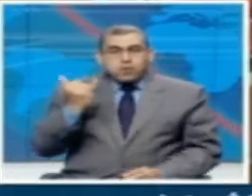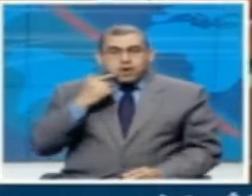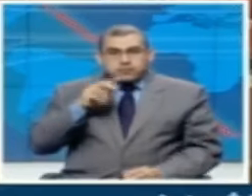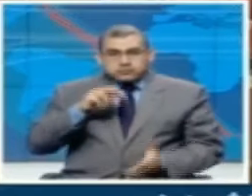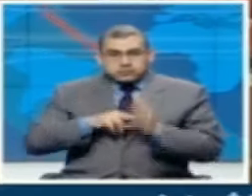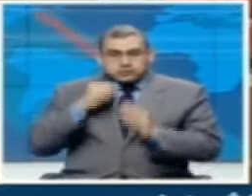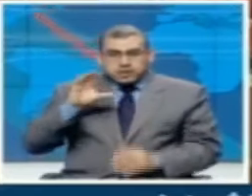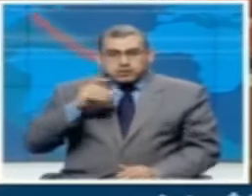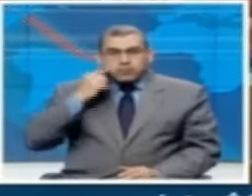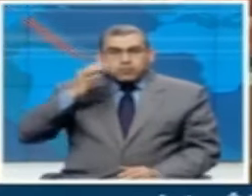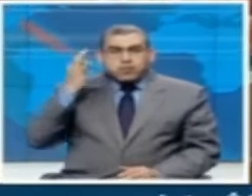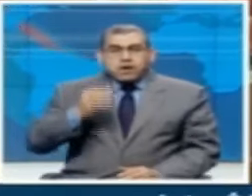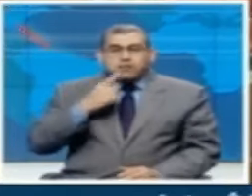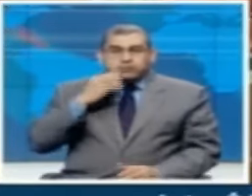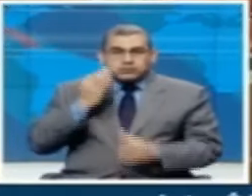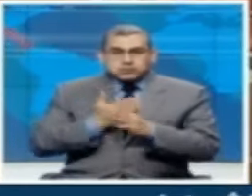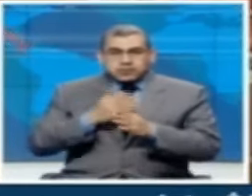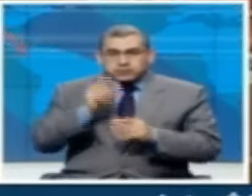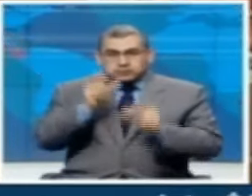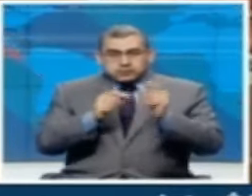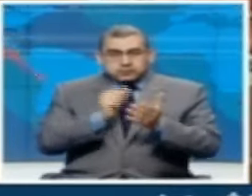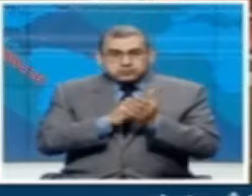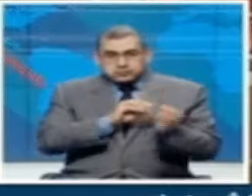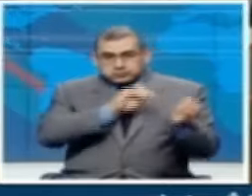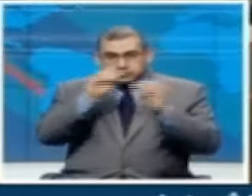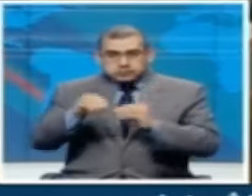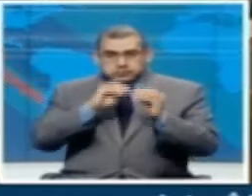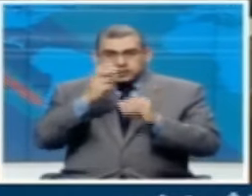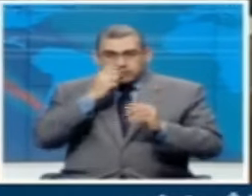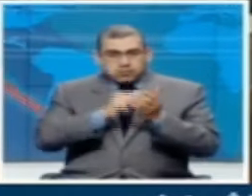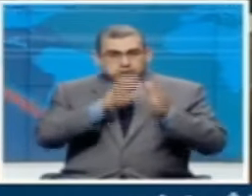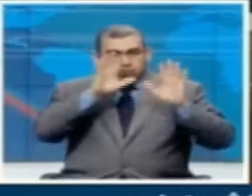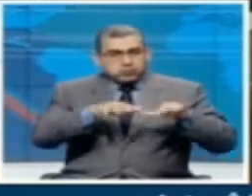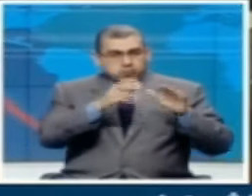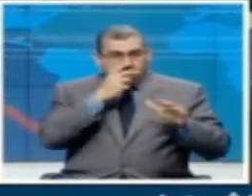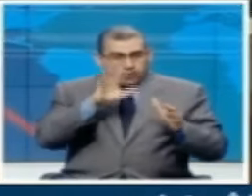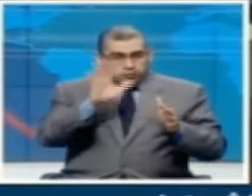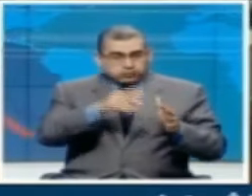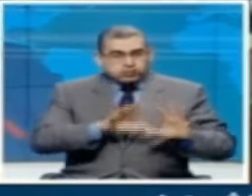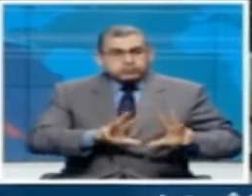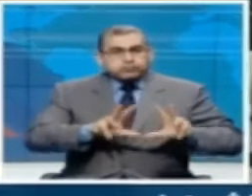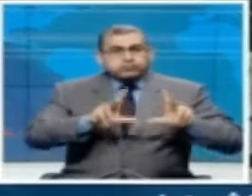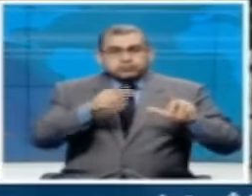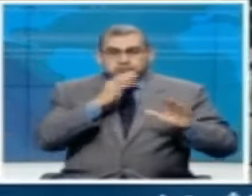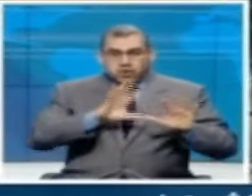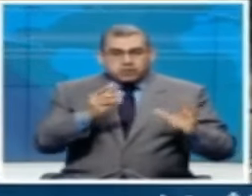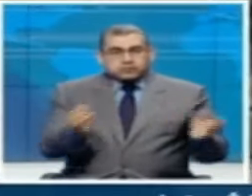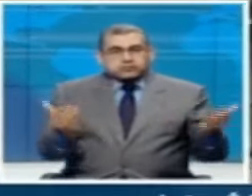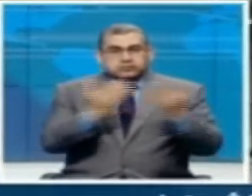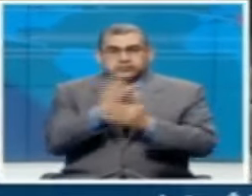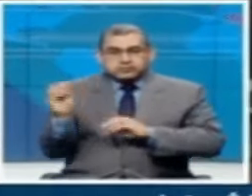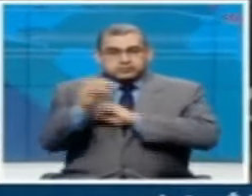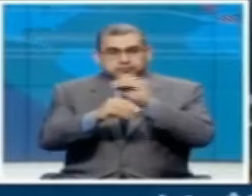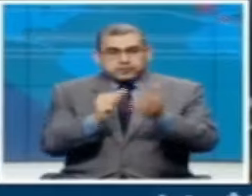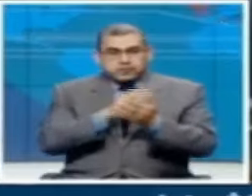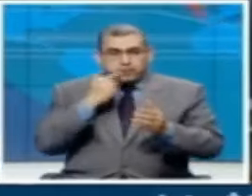يليه الرئيس عبد الفتاح السيسي بمتابعه موقف المناطق السكنيه التي تم تطويرها ونقل سكان المناطق